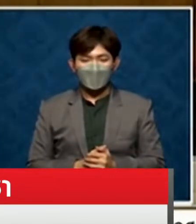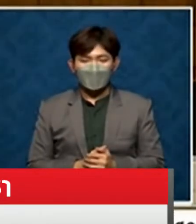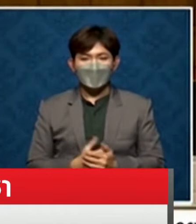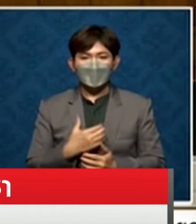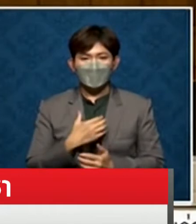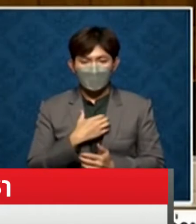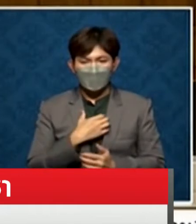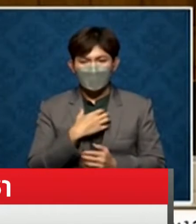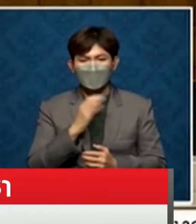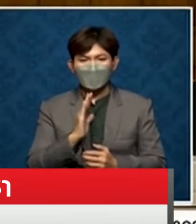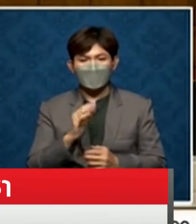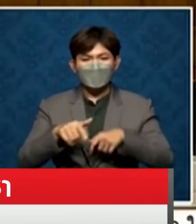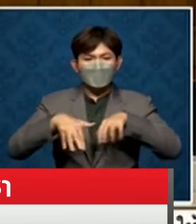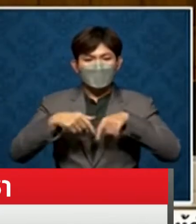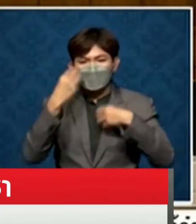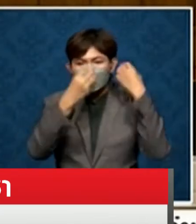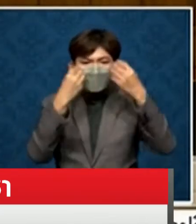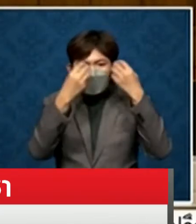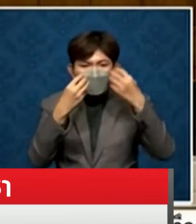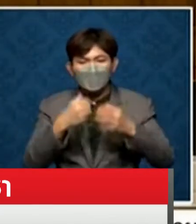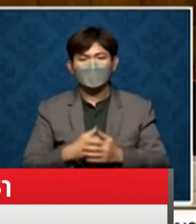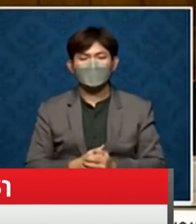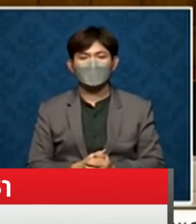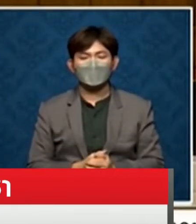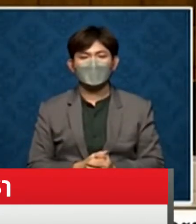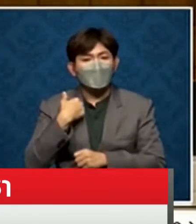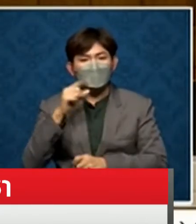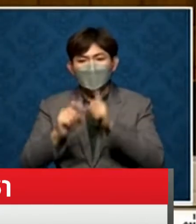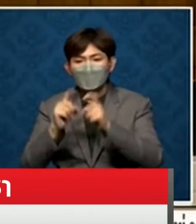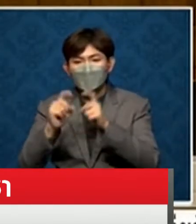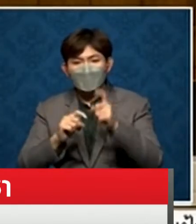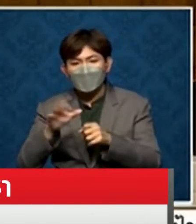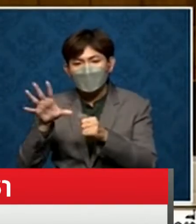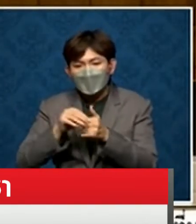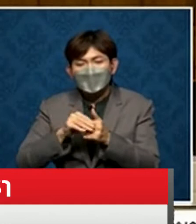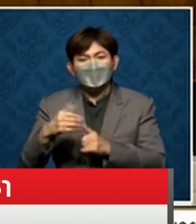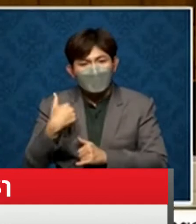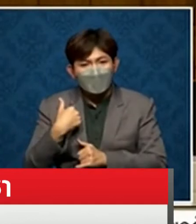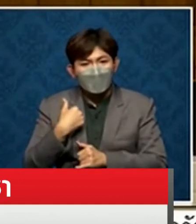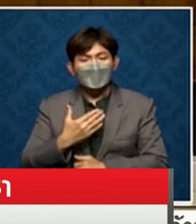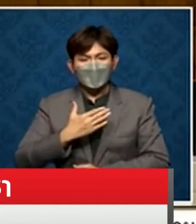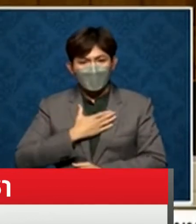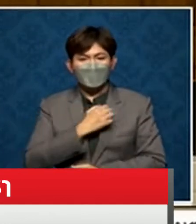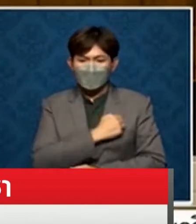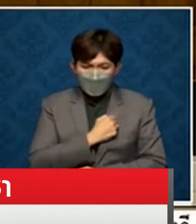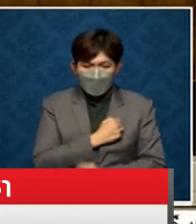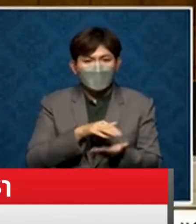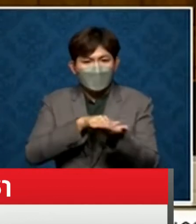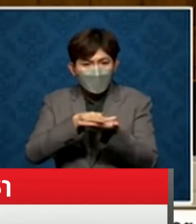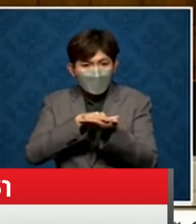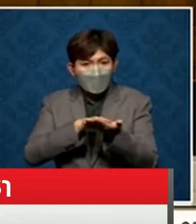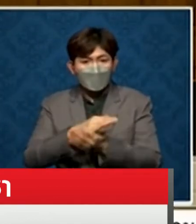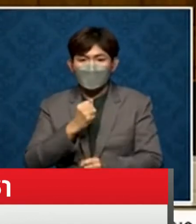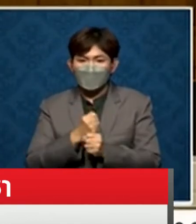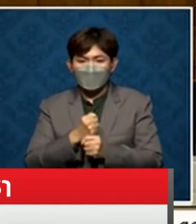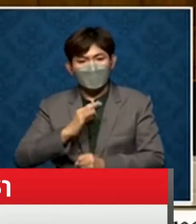ทำให้ประชาชนสับสนอลหม่านไปหมดเหรอเล่นส่งเค้าผมเสียใจแล้วก็ขอโทษถ้าทำอะไรเป็นที่